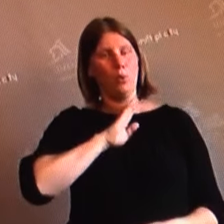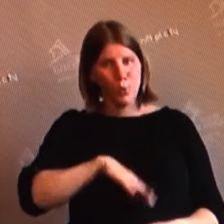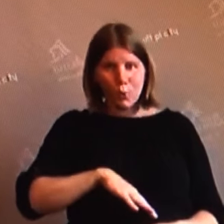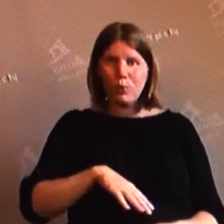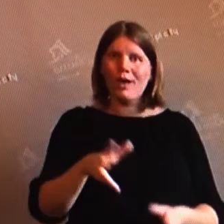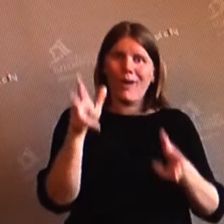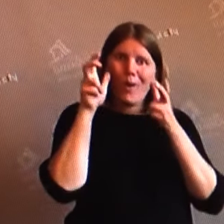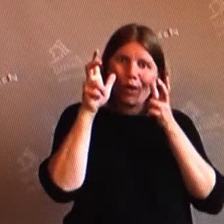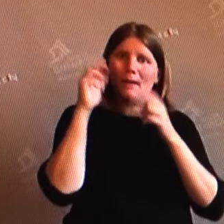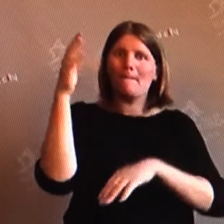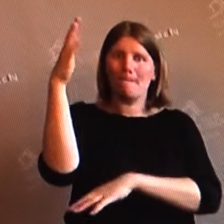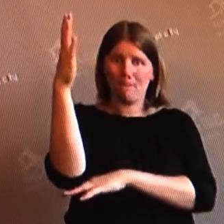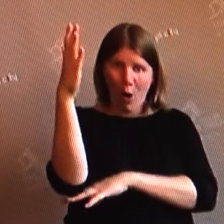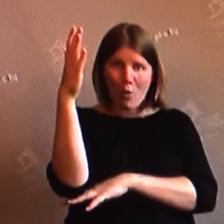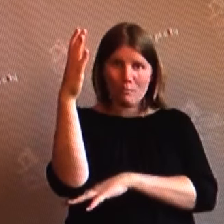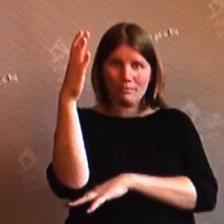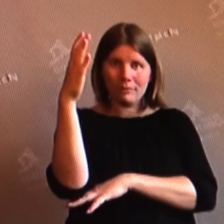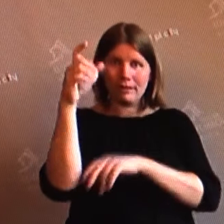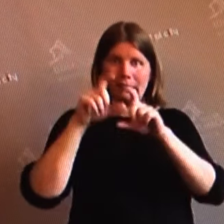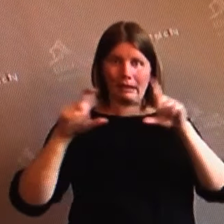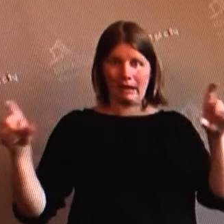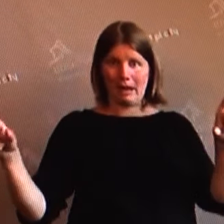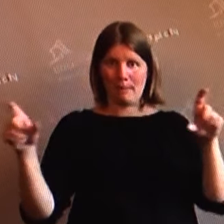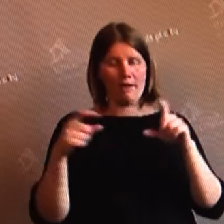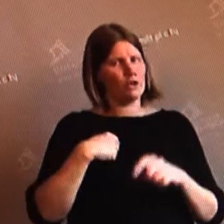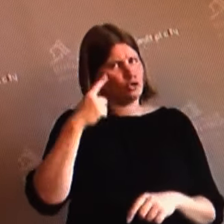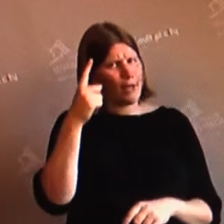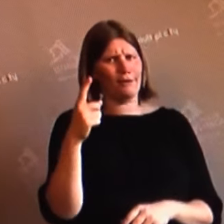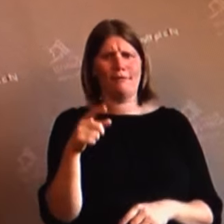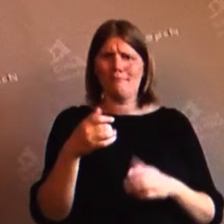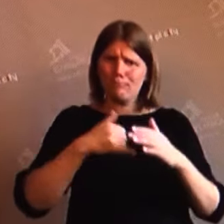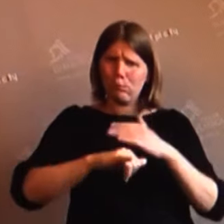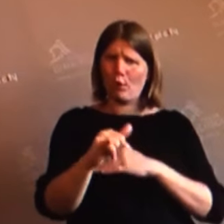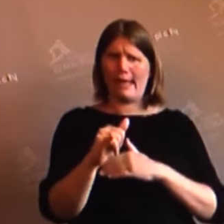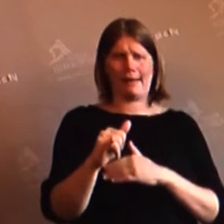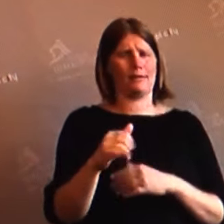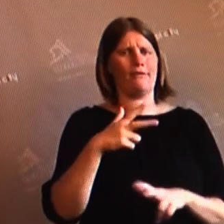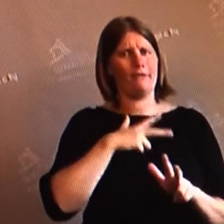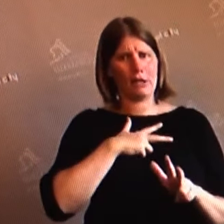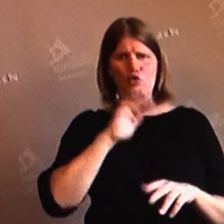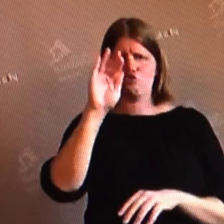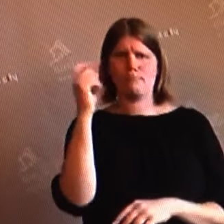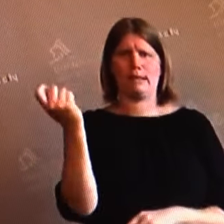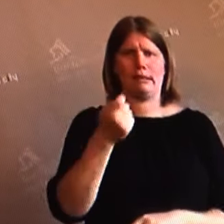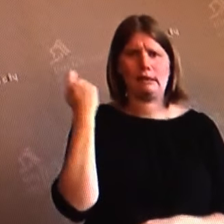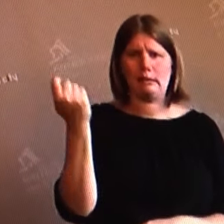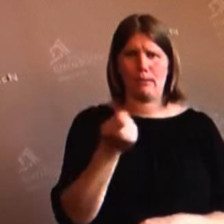Ich denke, dass er effektiv an dem Projekt komplett über den Streng geschlagen hat, also eine enge Vue von